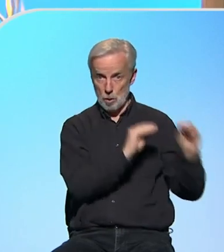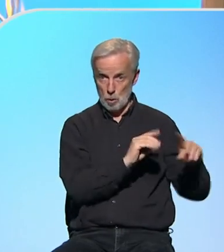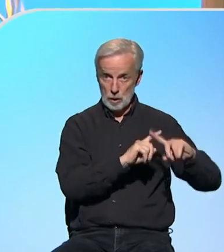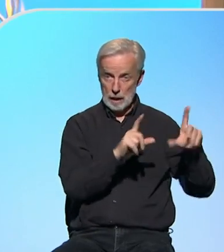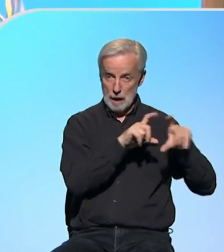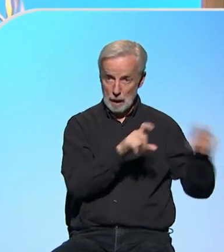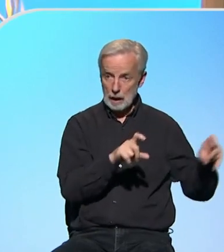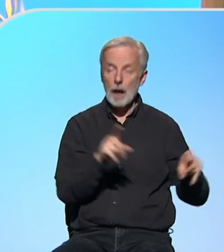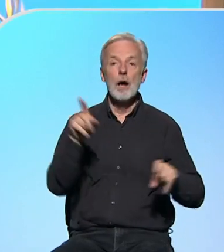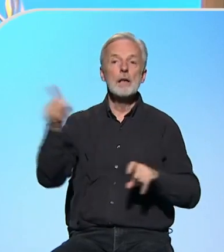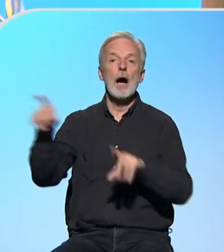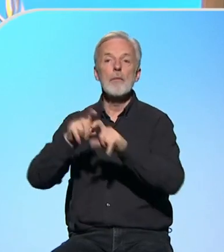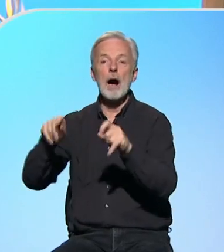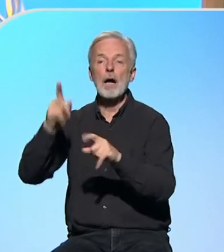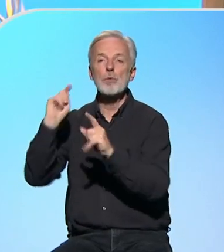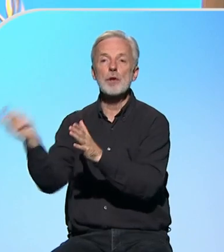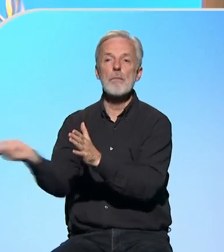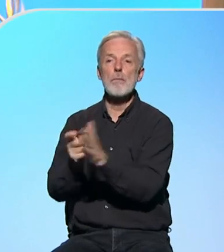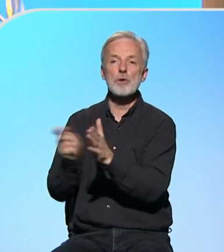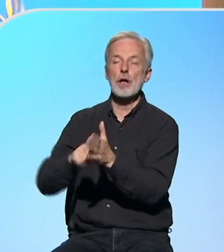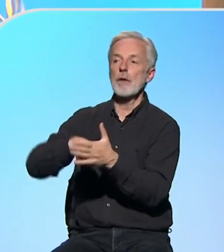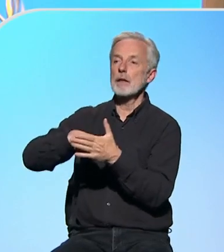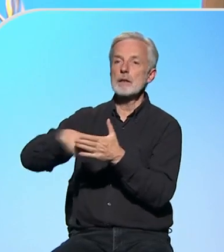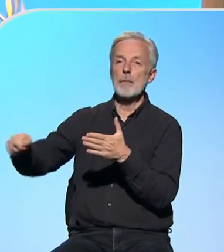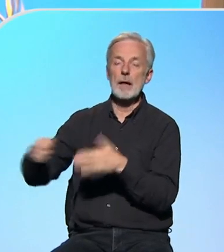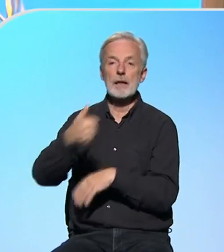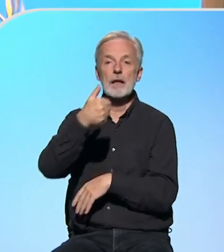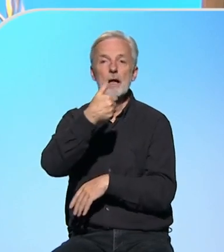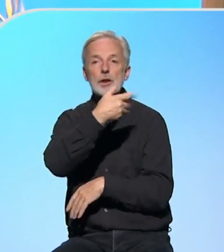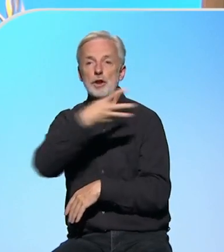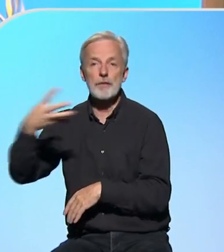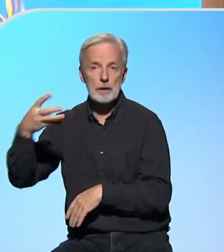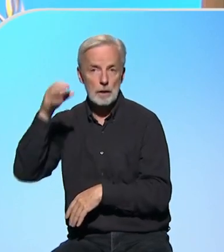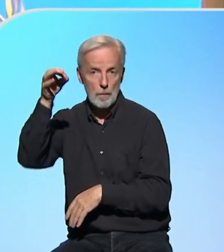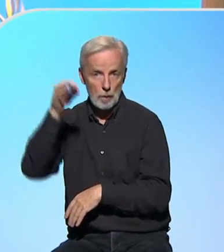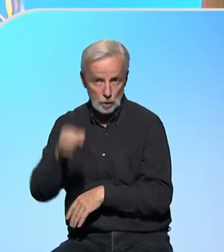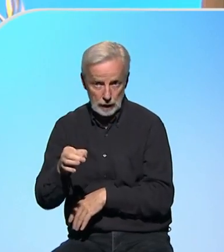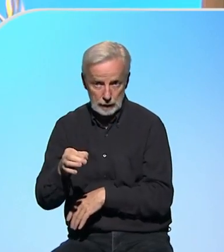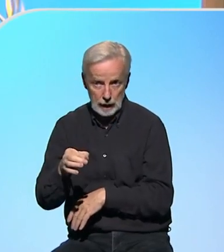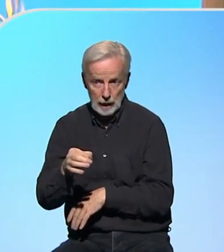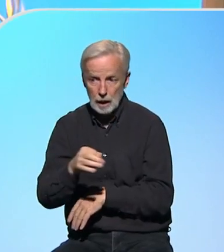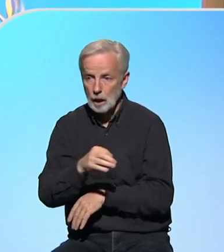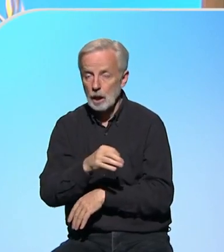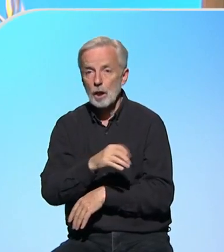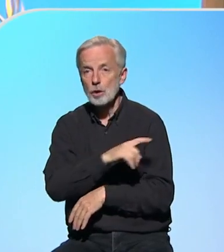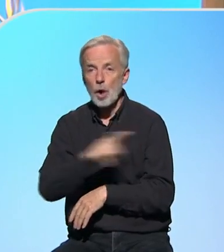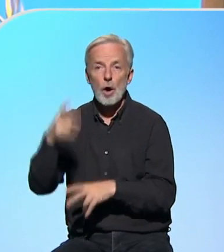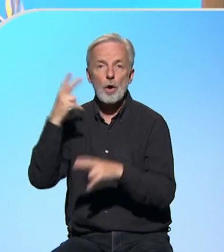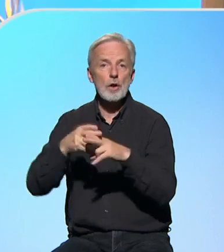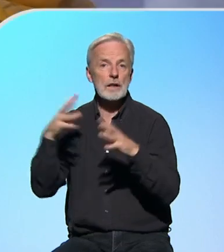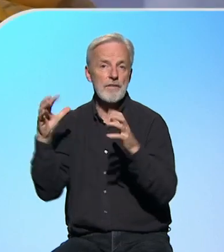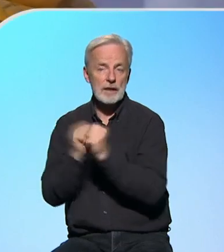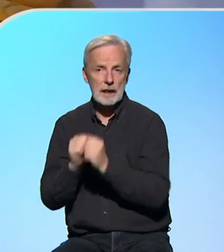nám můžou uplatnit až 0,25% z té celkové splácené částky za každý rok do konce fixace. Pojďte mi to dát do